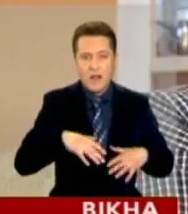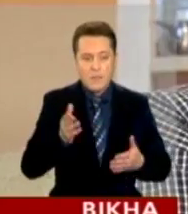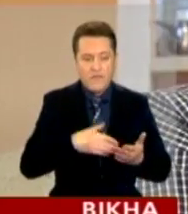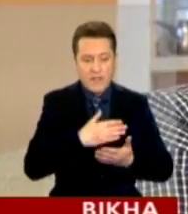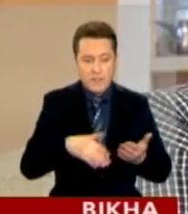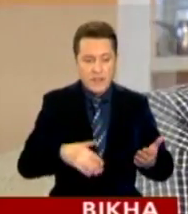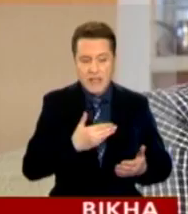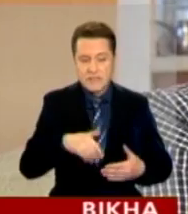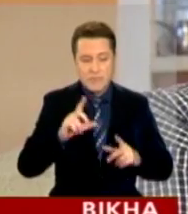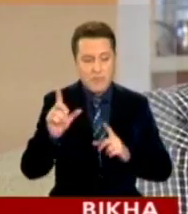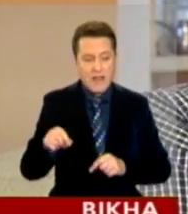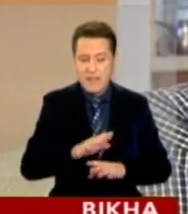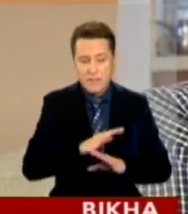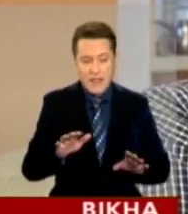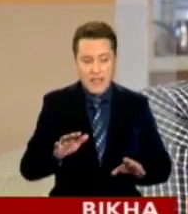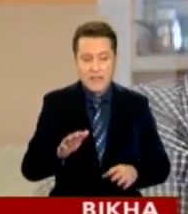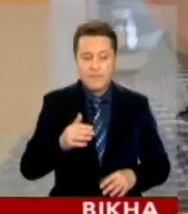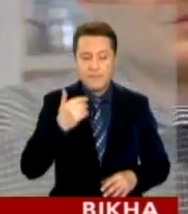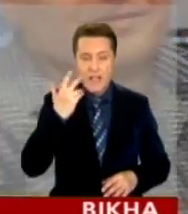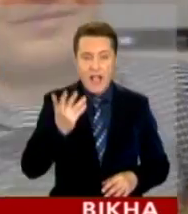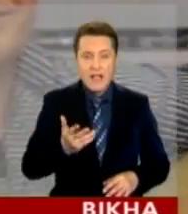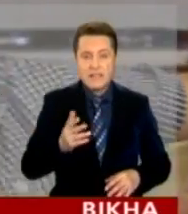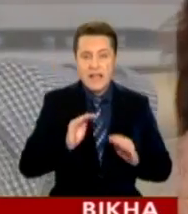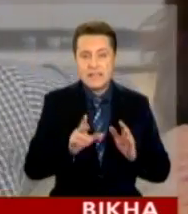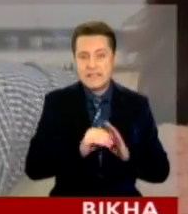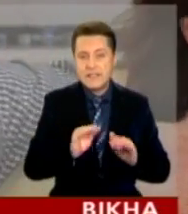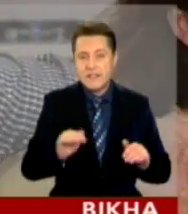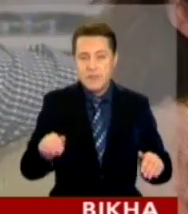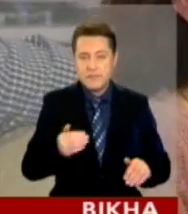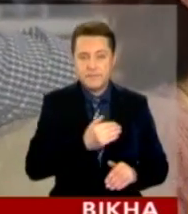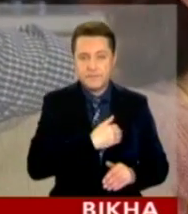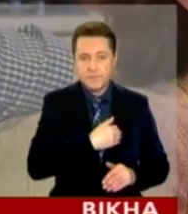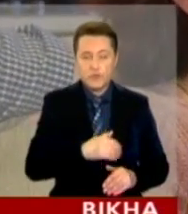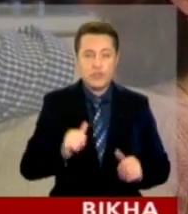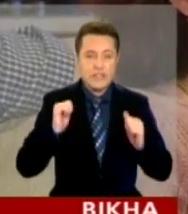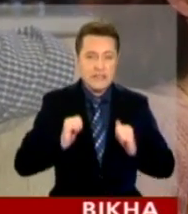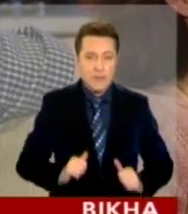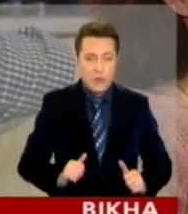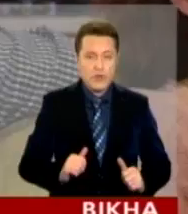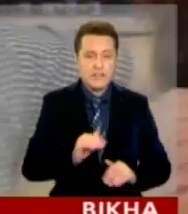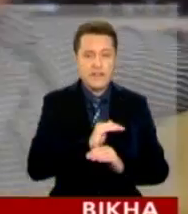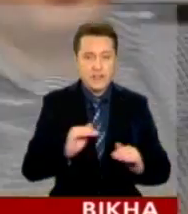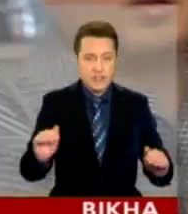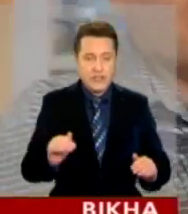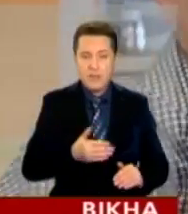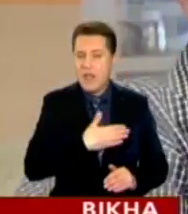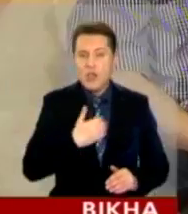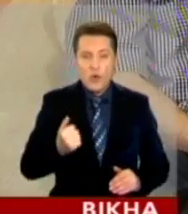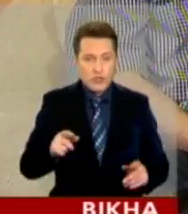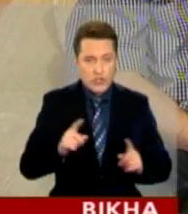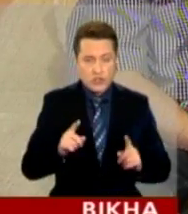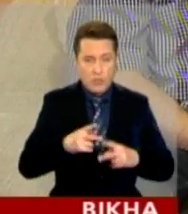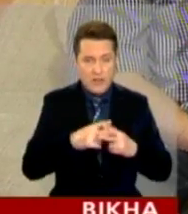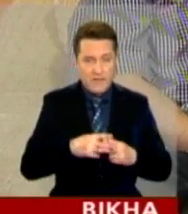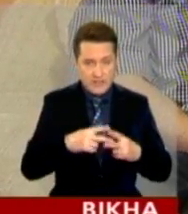Ми не поїдемо. Коли з дітьми хочеться спокійствия, тишини. Мені хочеться, щоб мене, скажімо, на вокзалі перевіряли.